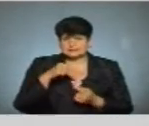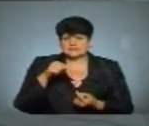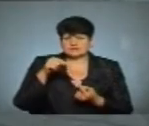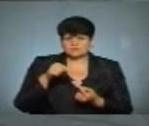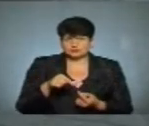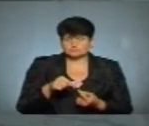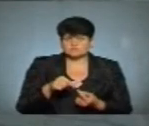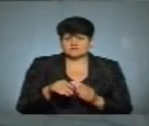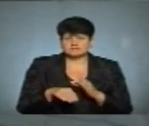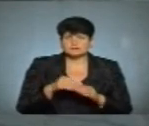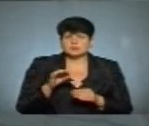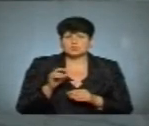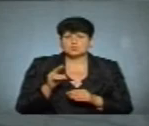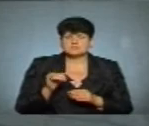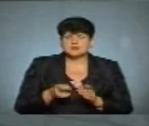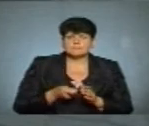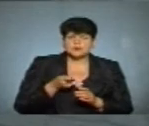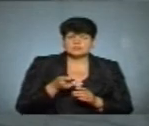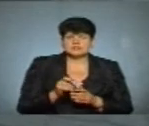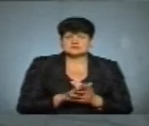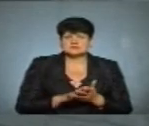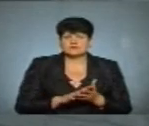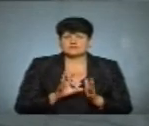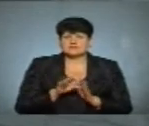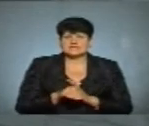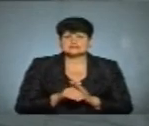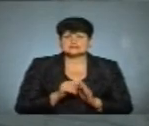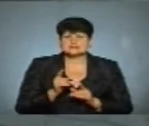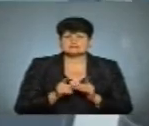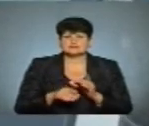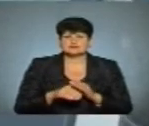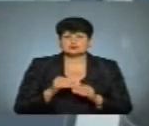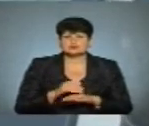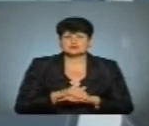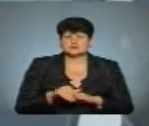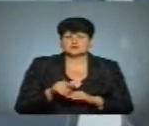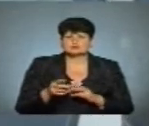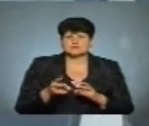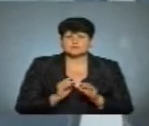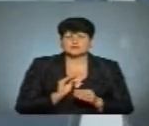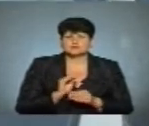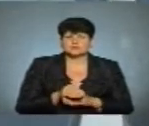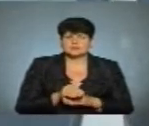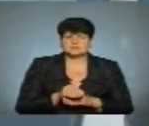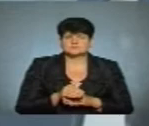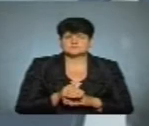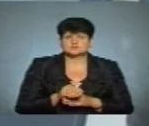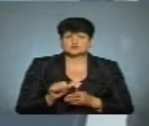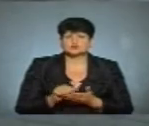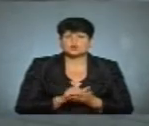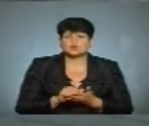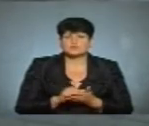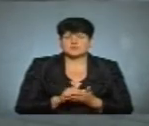ідентифікувалися, вибрали опцію подати заяву щодо внесення змін до виборчої адреси. Тут треба додати